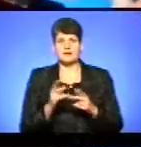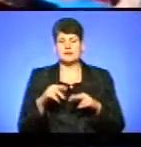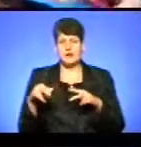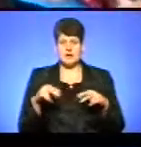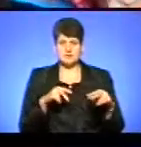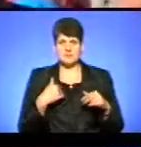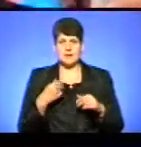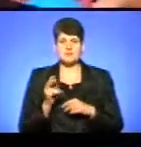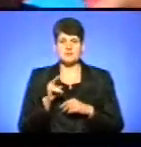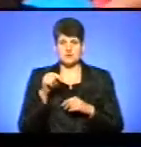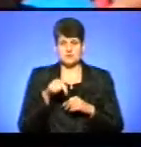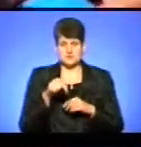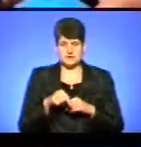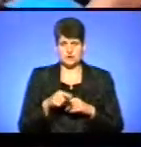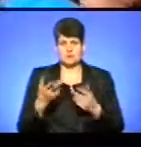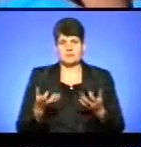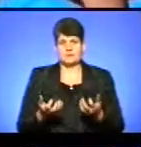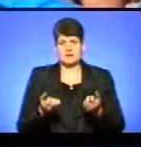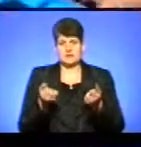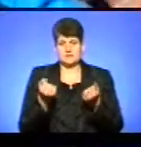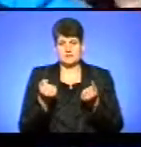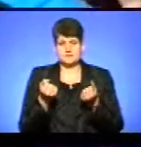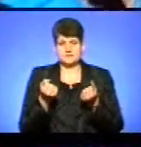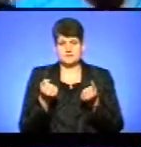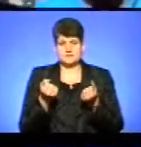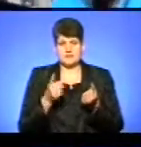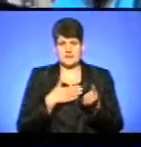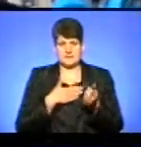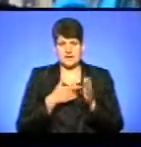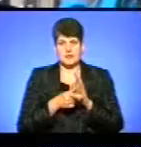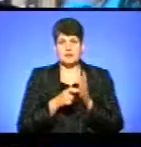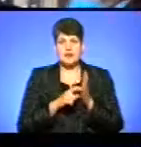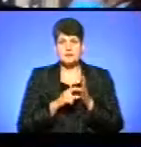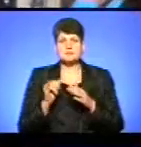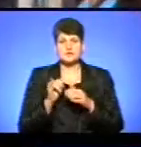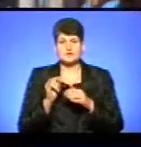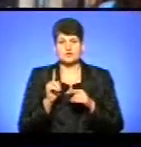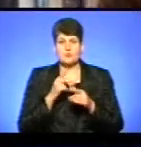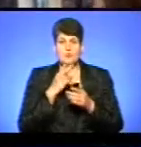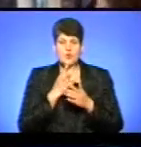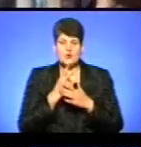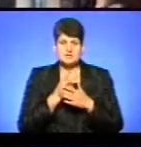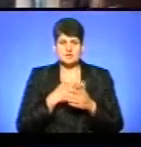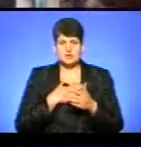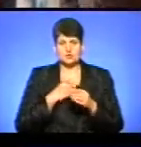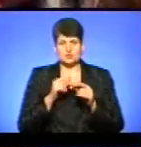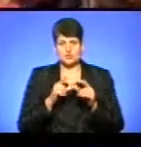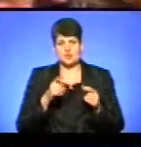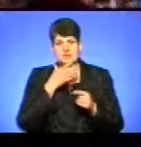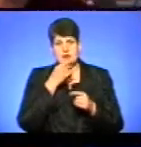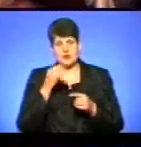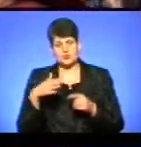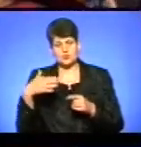прийшла сюди, ну, по-перше, щоб підтримати мій клас і щоб, ну, показати нашу школу з гарної